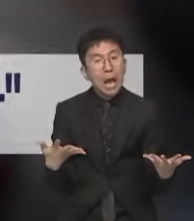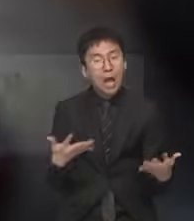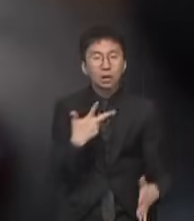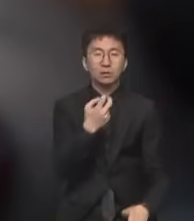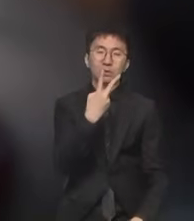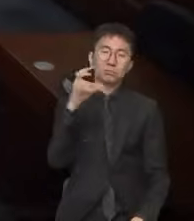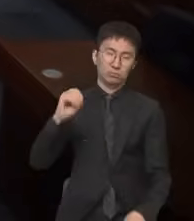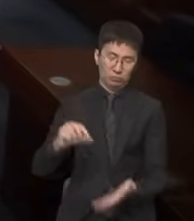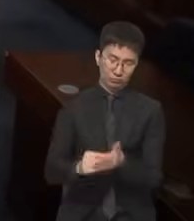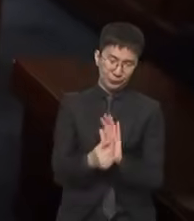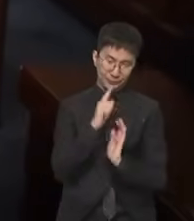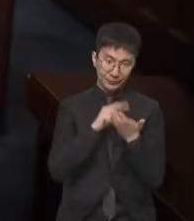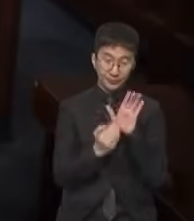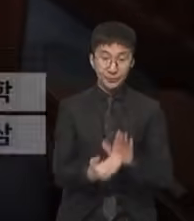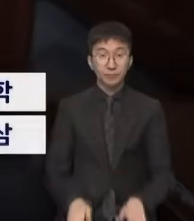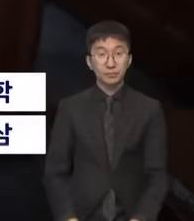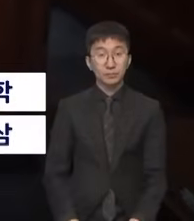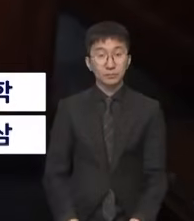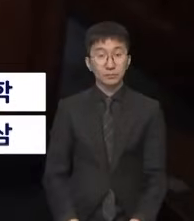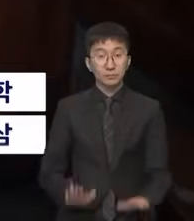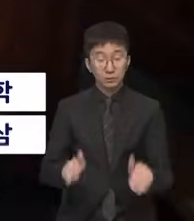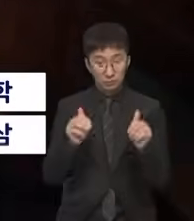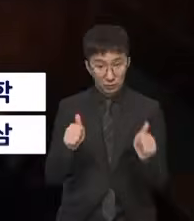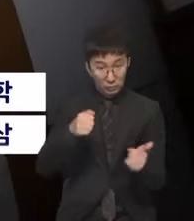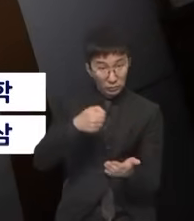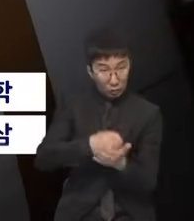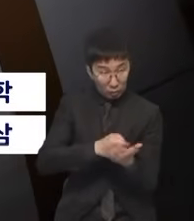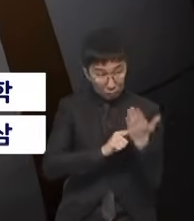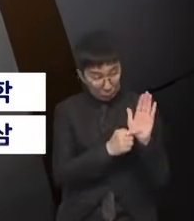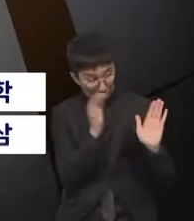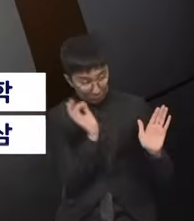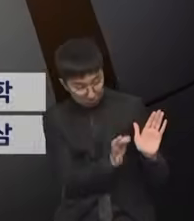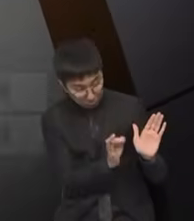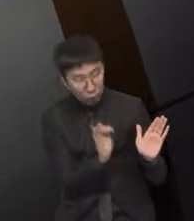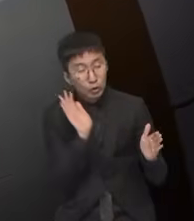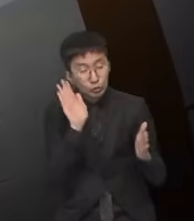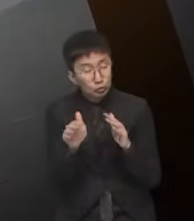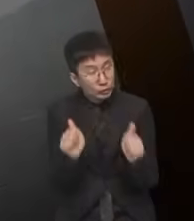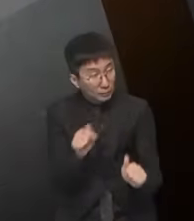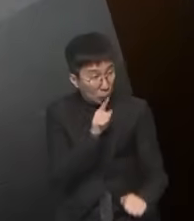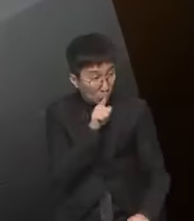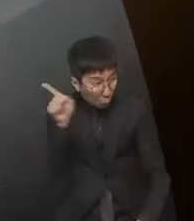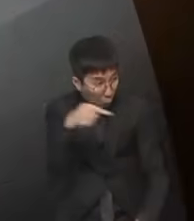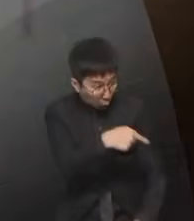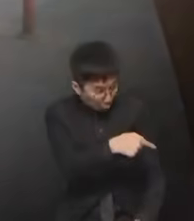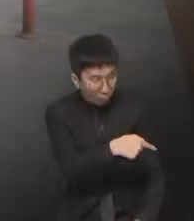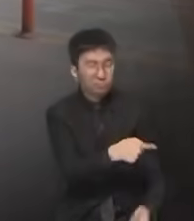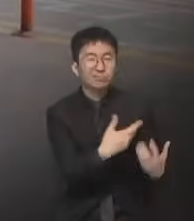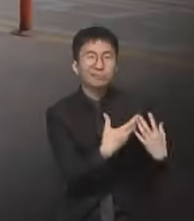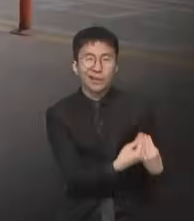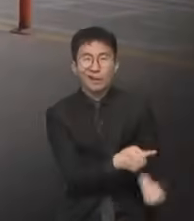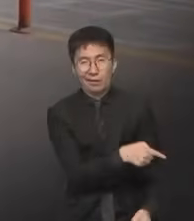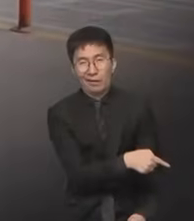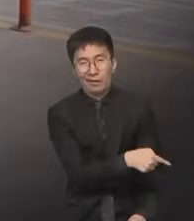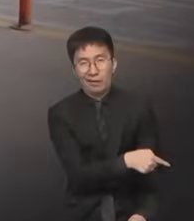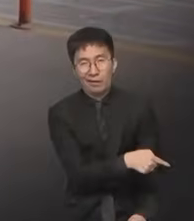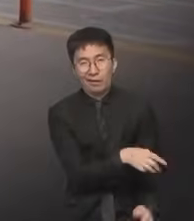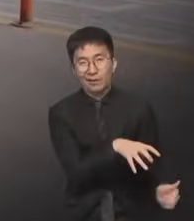답했습니다. 이번 형사재판의 결과가 앞으로 있을 양육비 관련 분쟁과 소송의 선례가 될 것으로